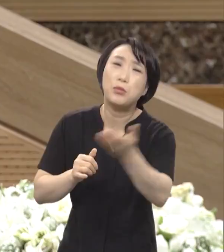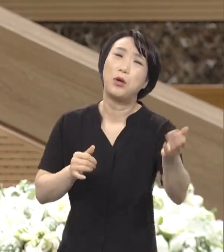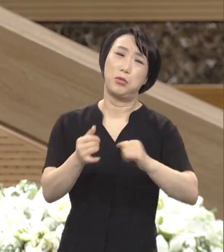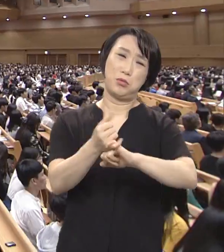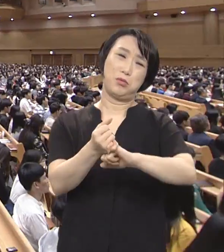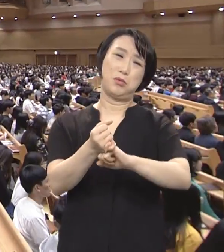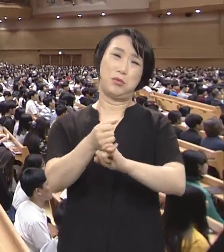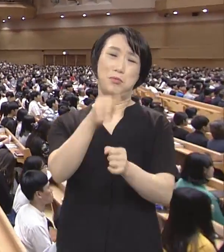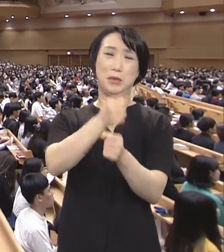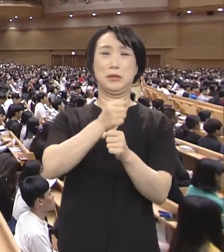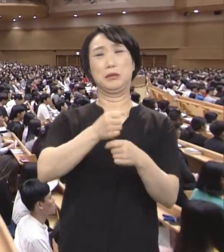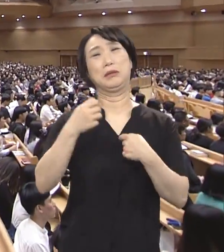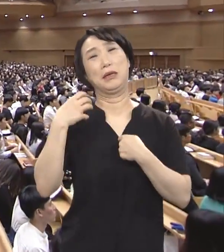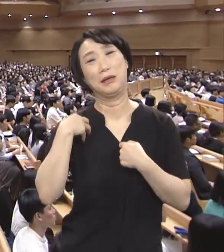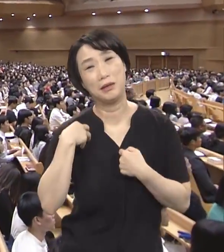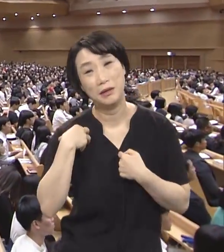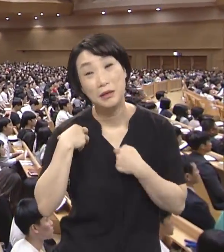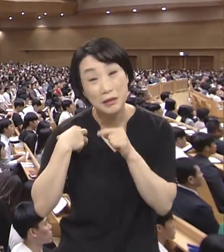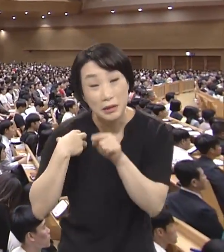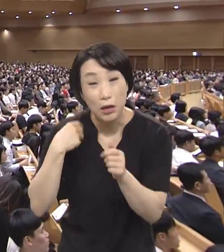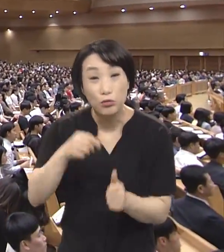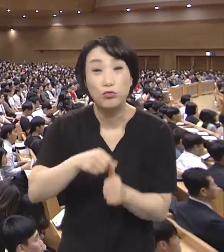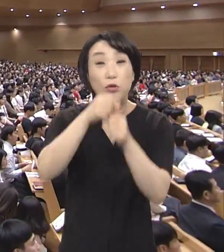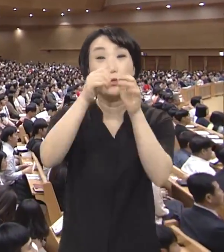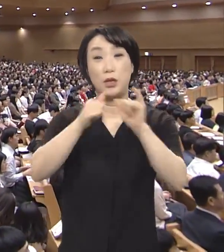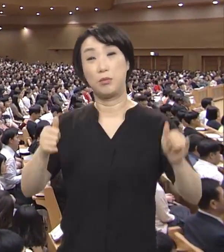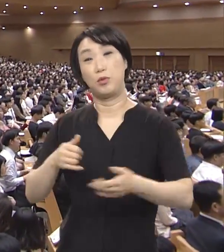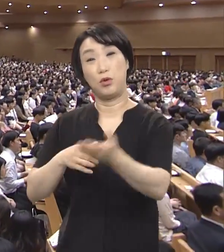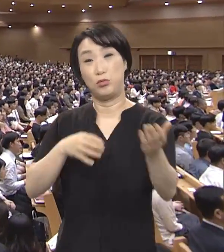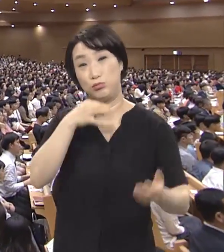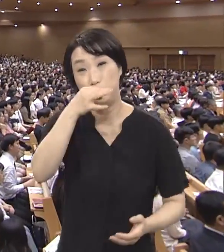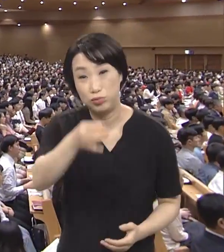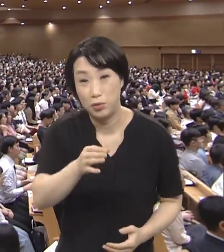돼야 그게 구원받은 사람이에요.